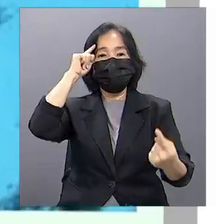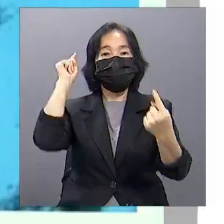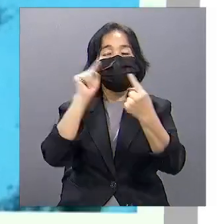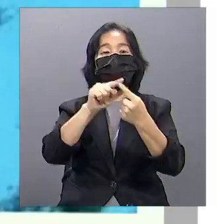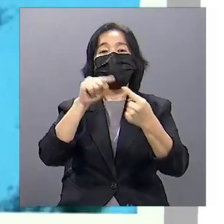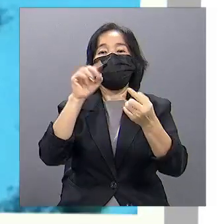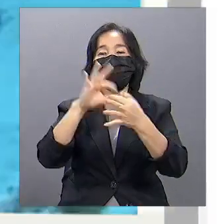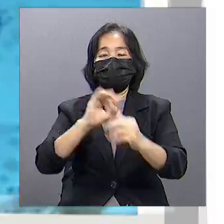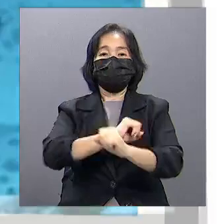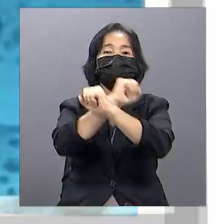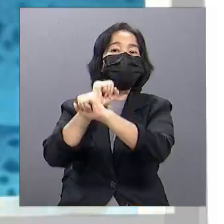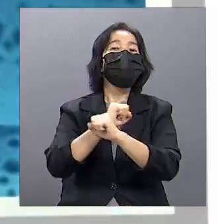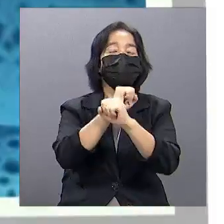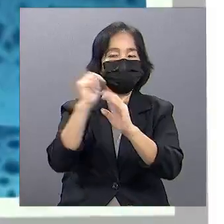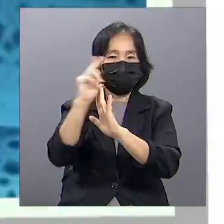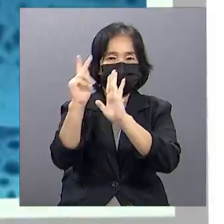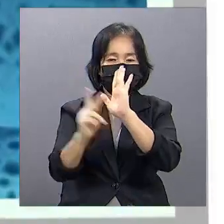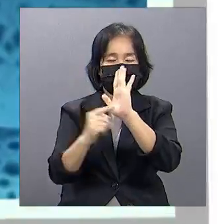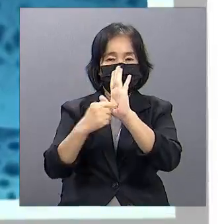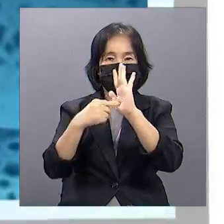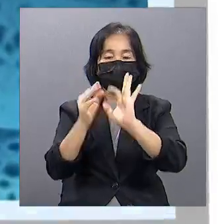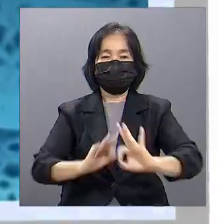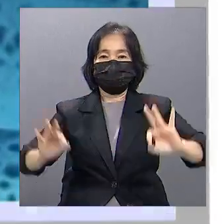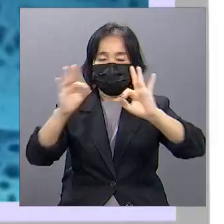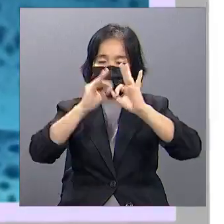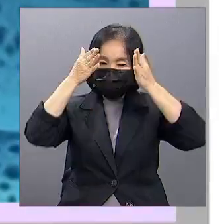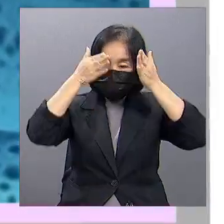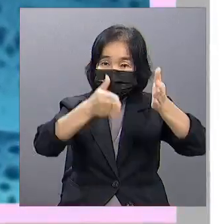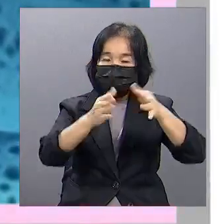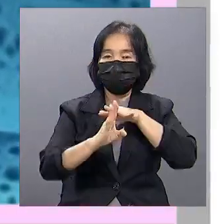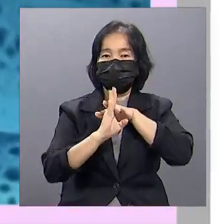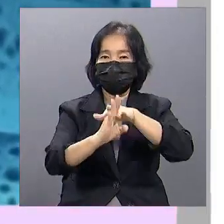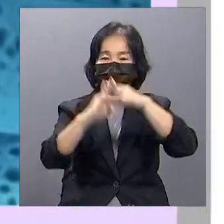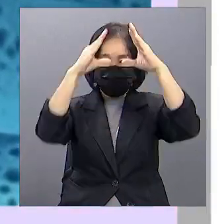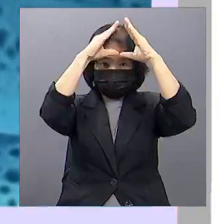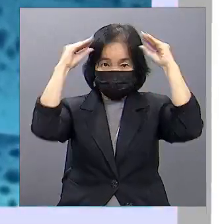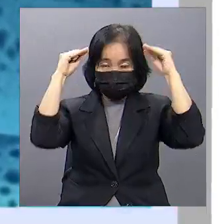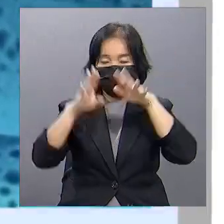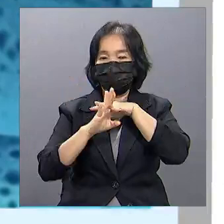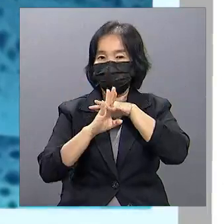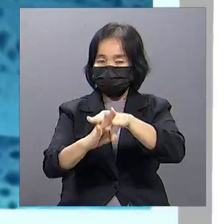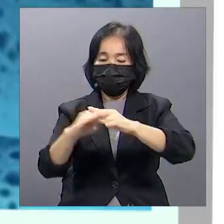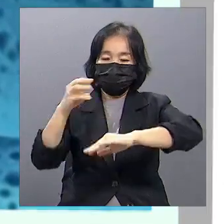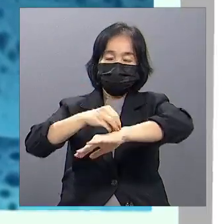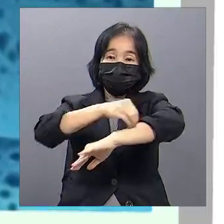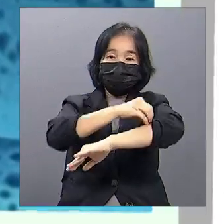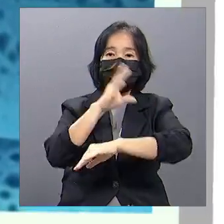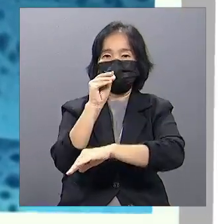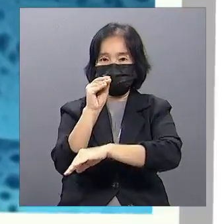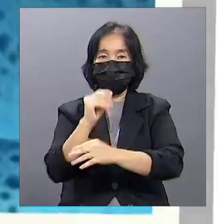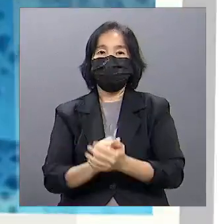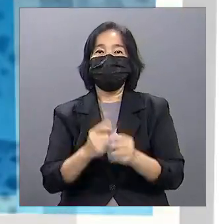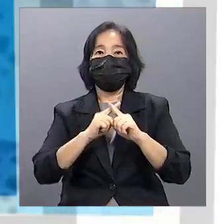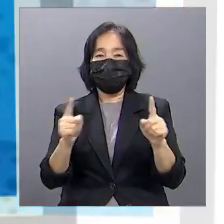าศกฎหมายคุ้มครองของเราก็เจาะจงไปที่ฉลามหัวค้อนกับฉลามเสือดาวขณะที่ในเรื่องของฉลามอื่นๆเ